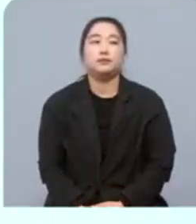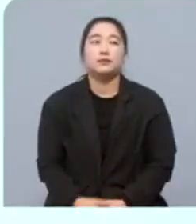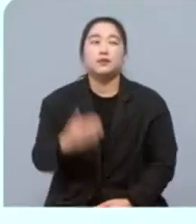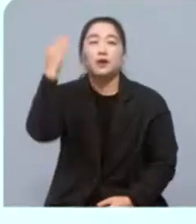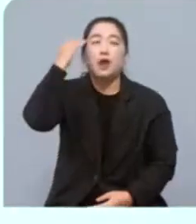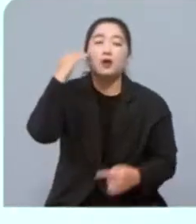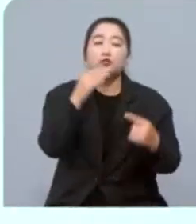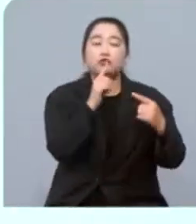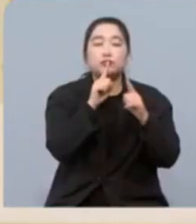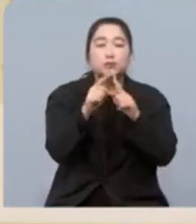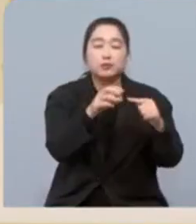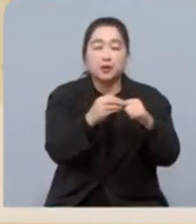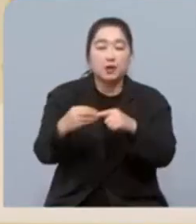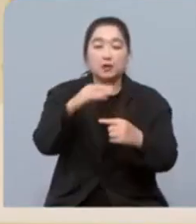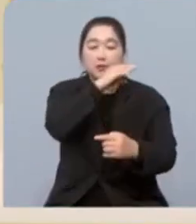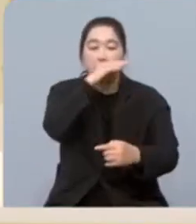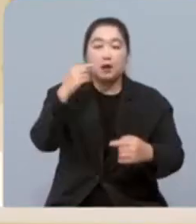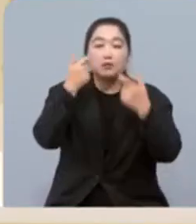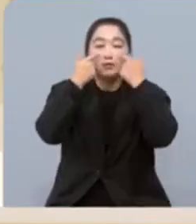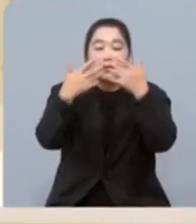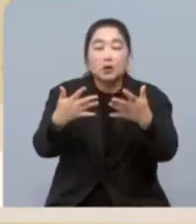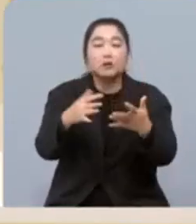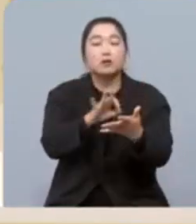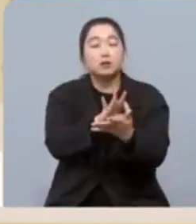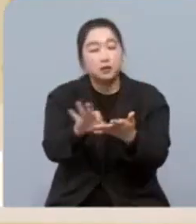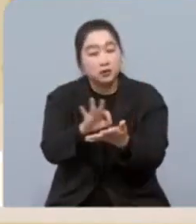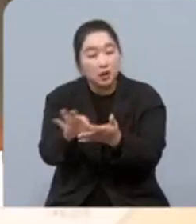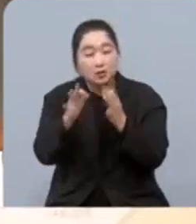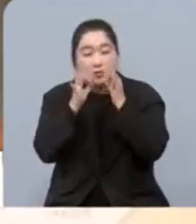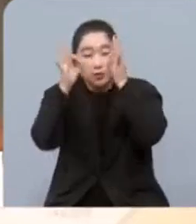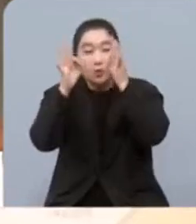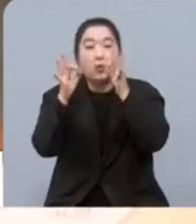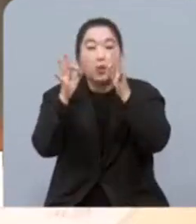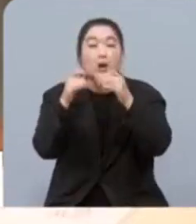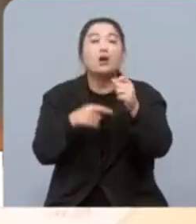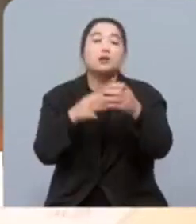우리말을 바르고 정확하게 이롭게 쓰려는 노력이 그 고유의